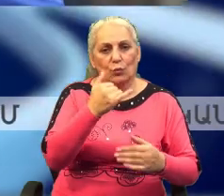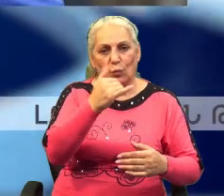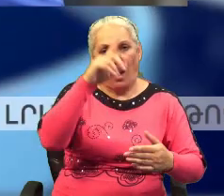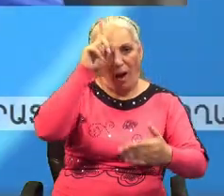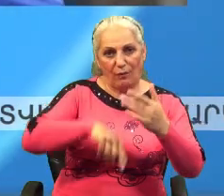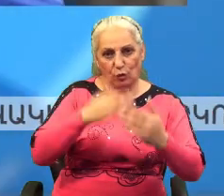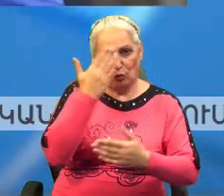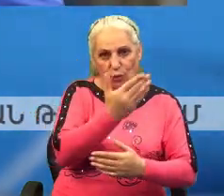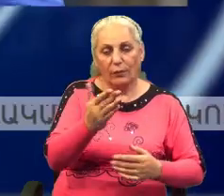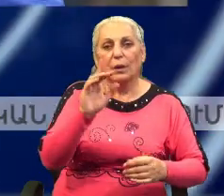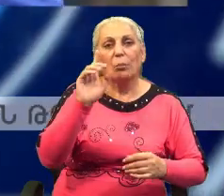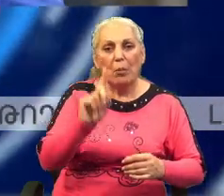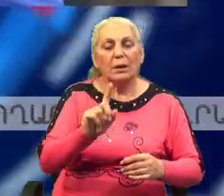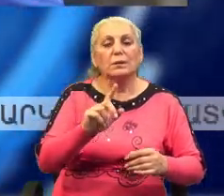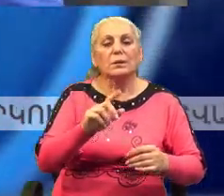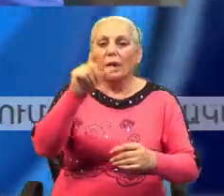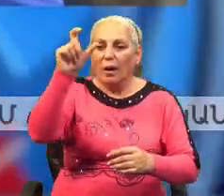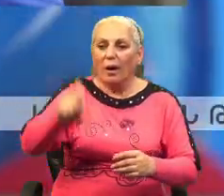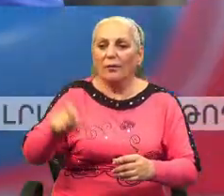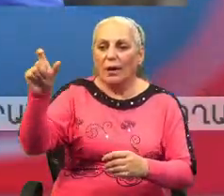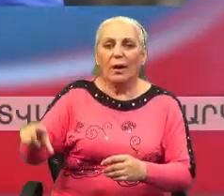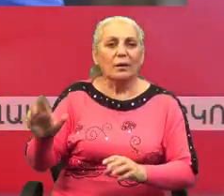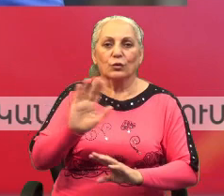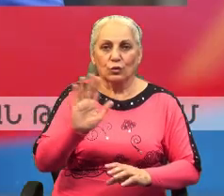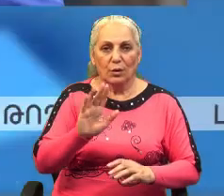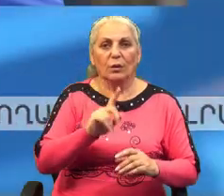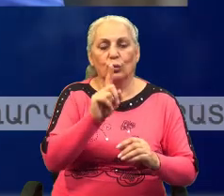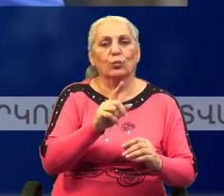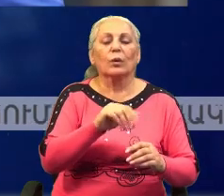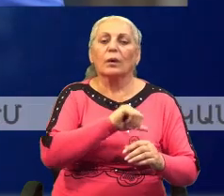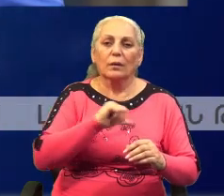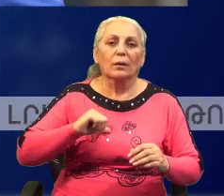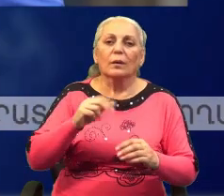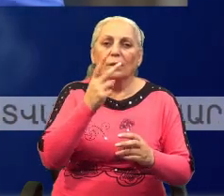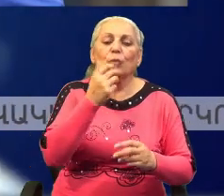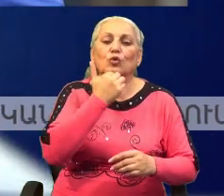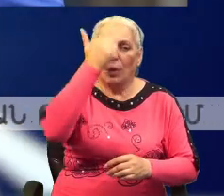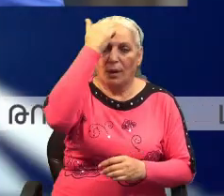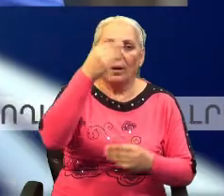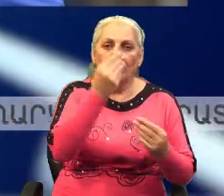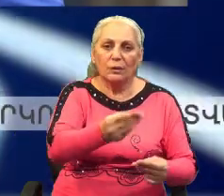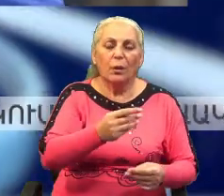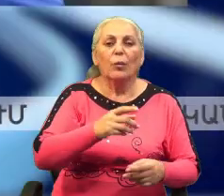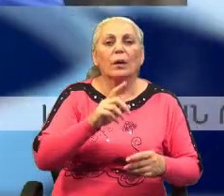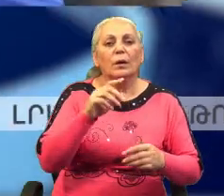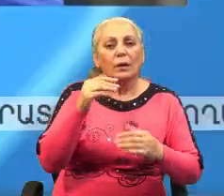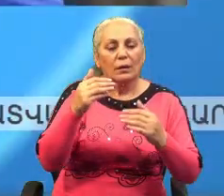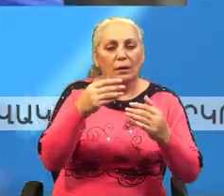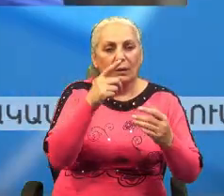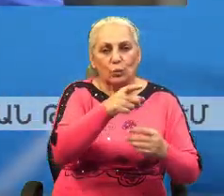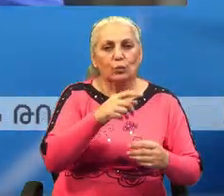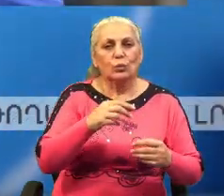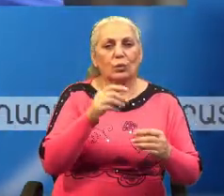հավատարմությունը ժողովրդին է եւ ոչ անհատին, եւ որ հաշվետու եք միայն նրան։ Շնորհակալ ենք նույնպես նրան եւ ոչ նրան, որ ձեզ